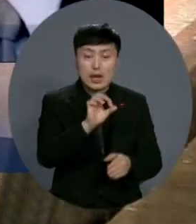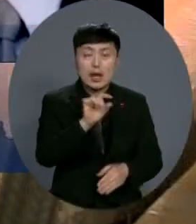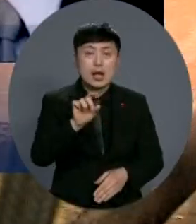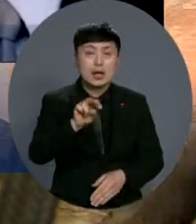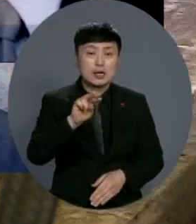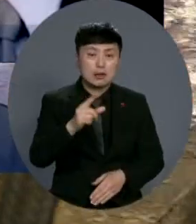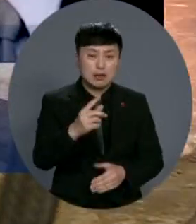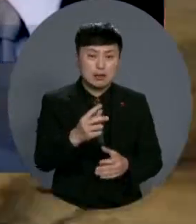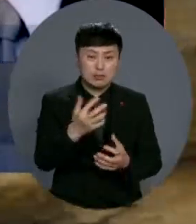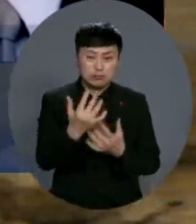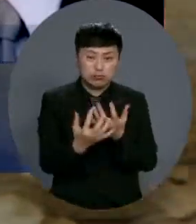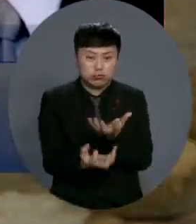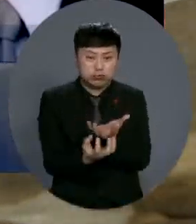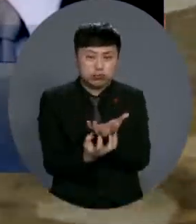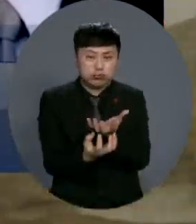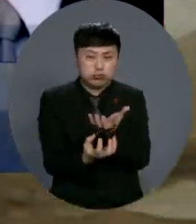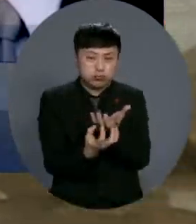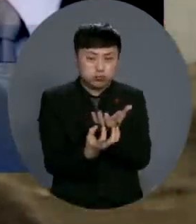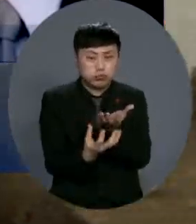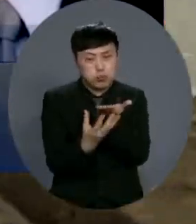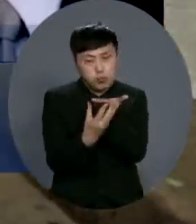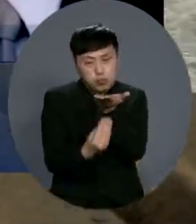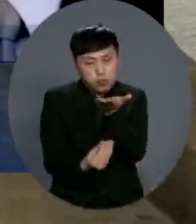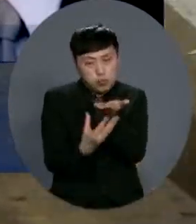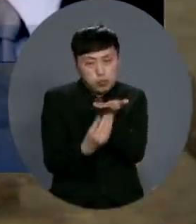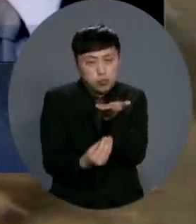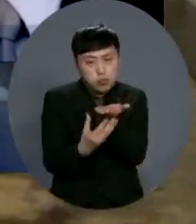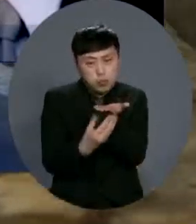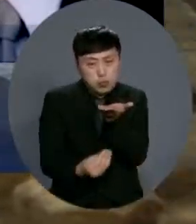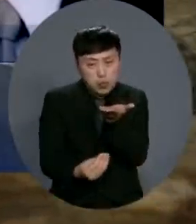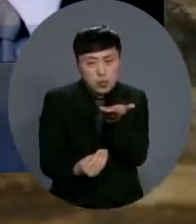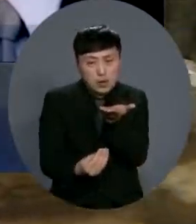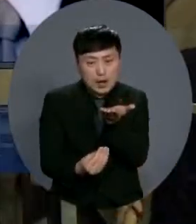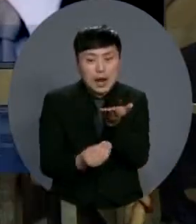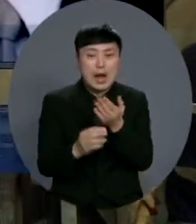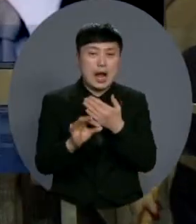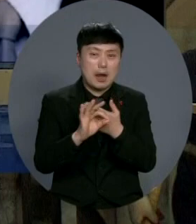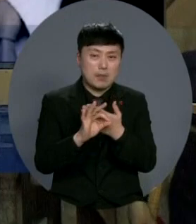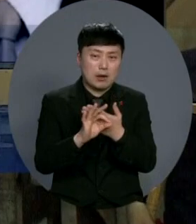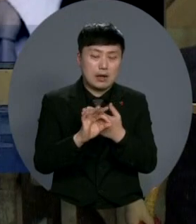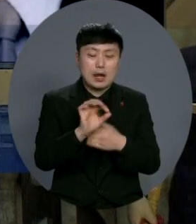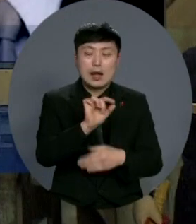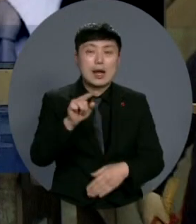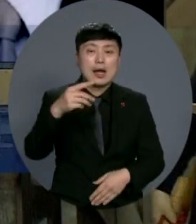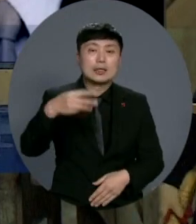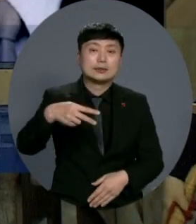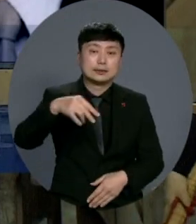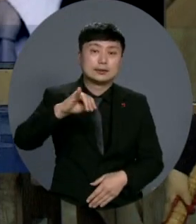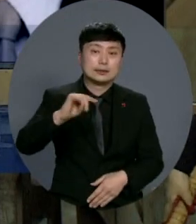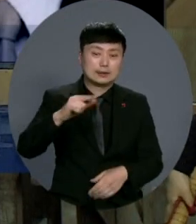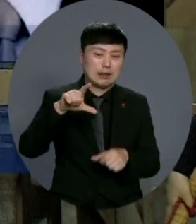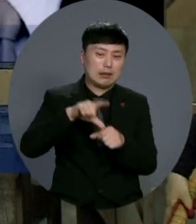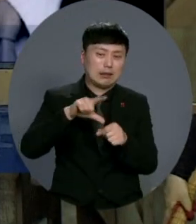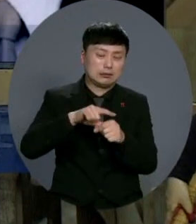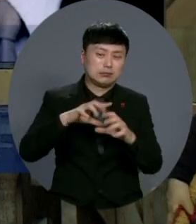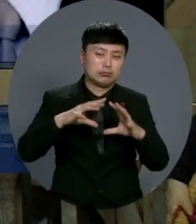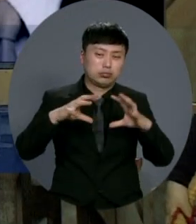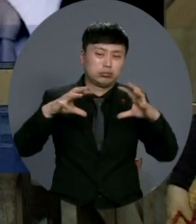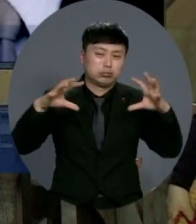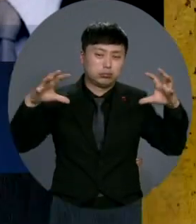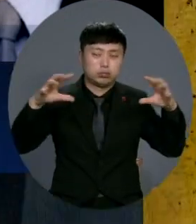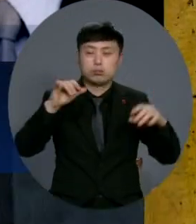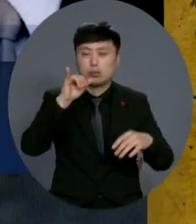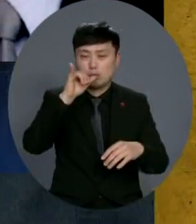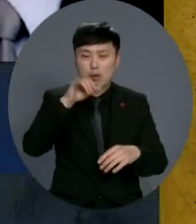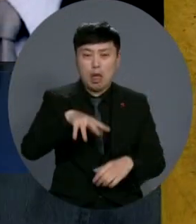그런 공정이잖아요. 아연광을 이제 황산에 녹이게 되거든요. 산이랑 반응하면서 아르신 가스가 이제 방출이 되는 거고요.